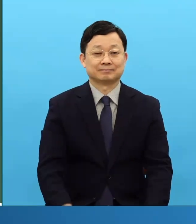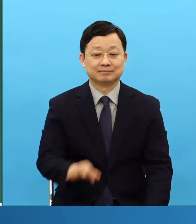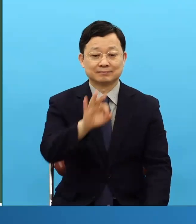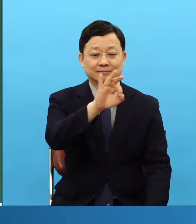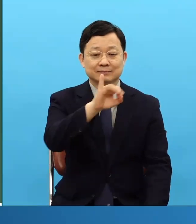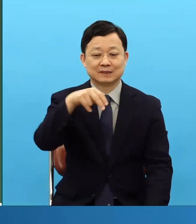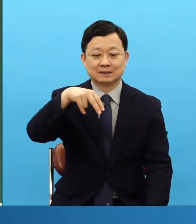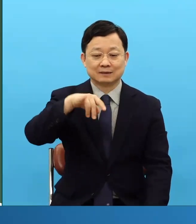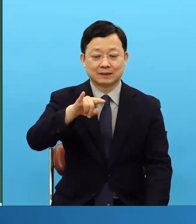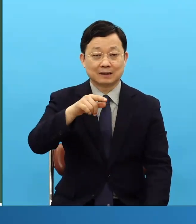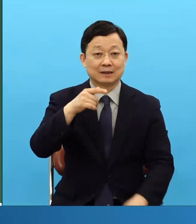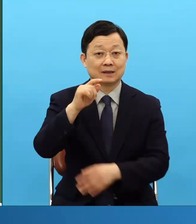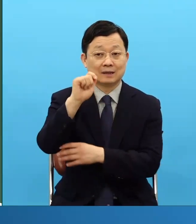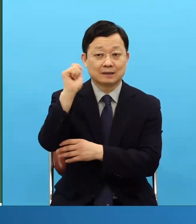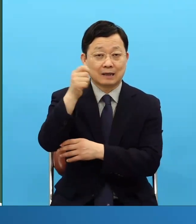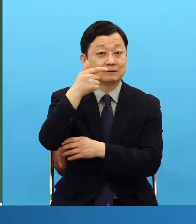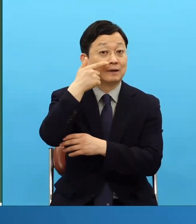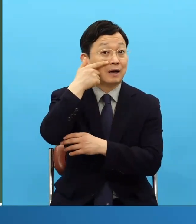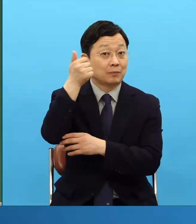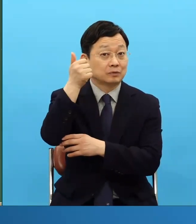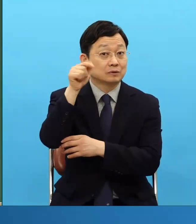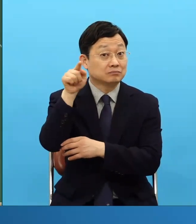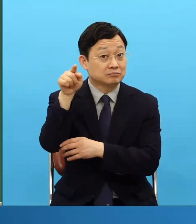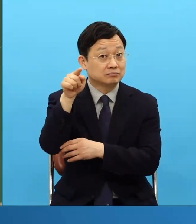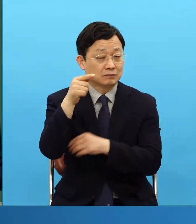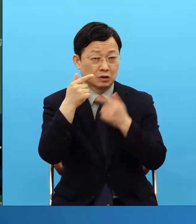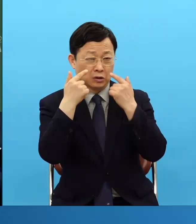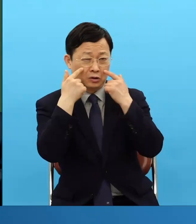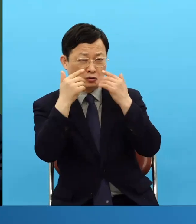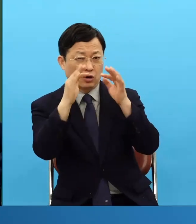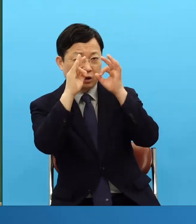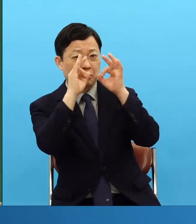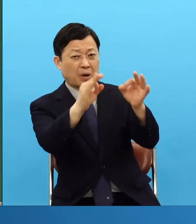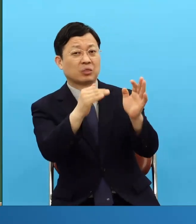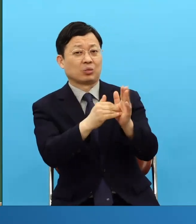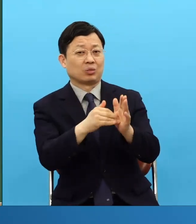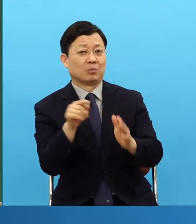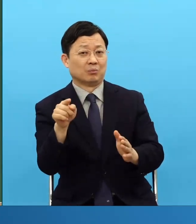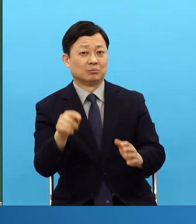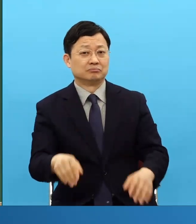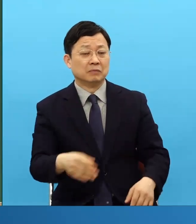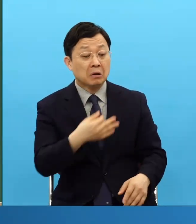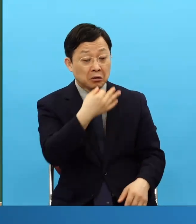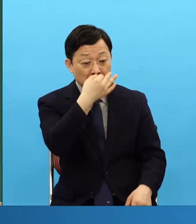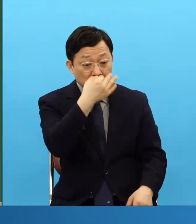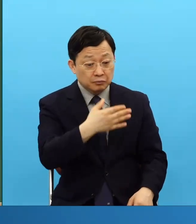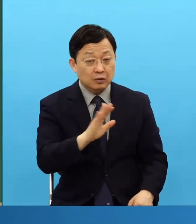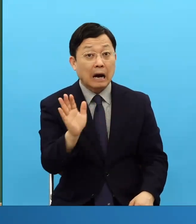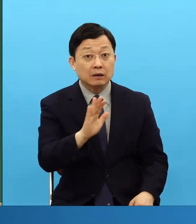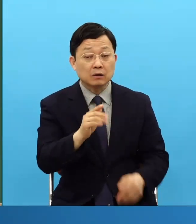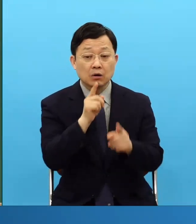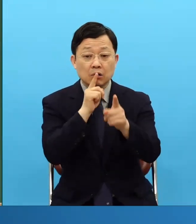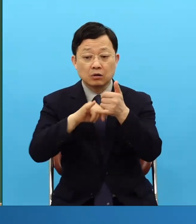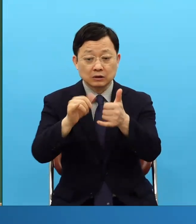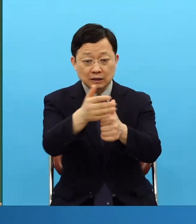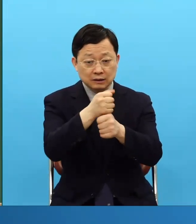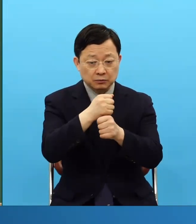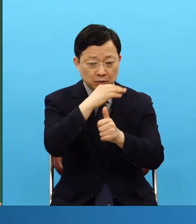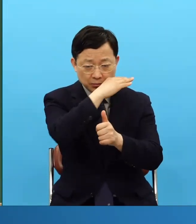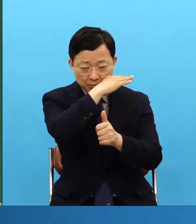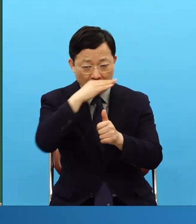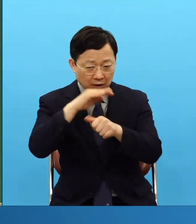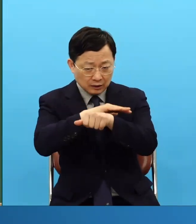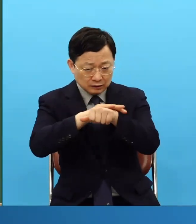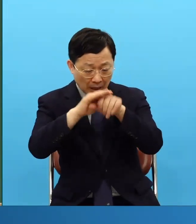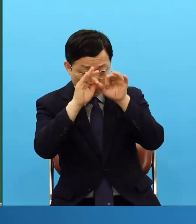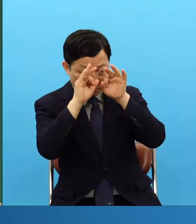이세 Jesse, 얼마나 정확하게 봤습니다. they saw so 그러니까 accurately. 이 힘든 게 아니잖아요. 하나님 언약만 제대로 봐버리면